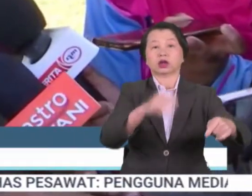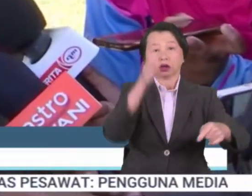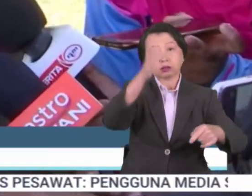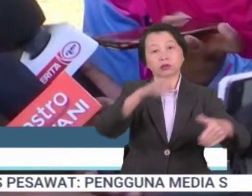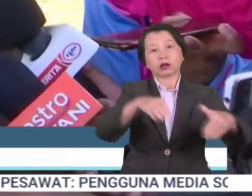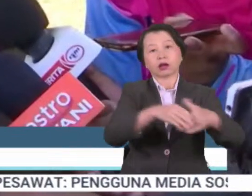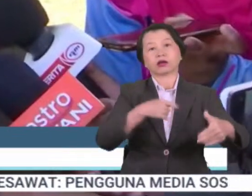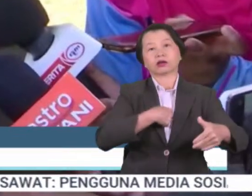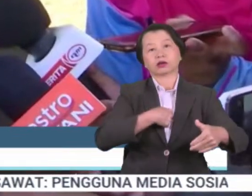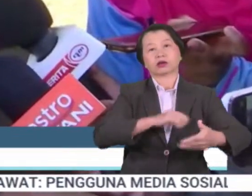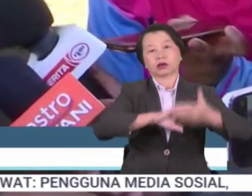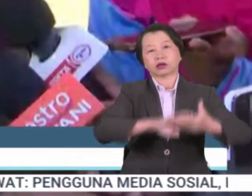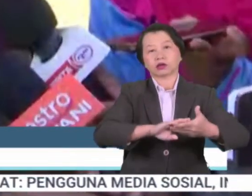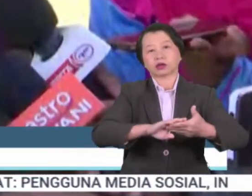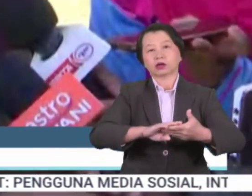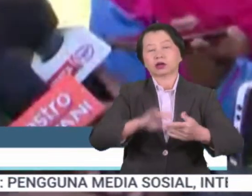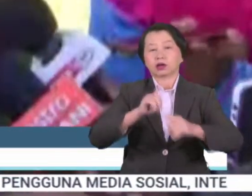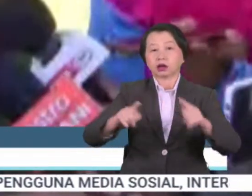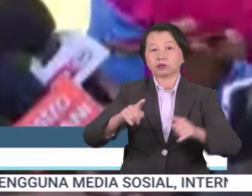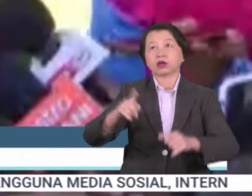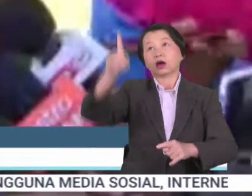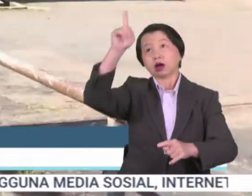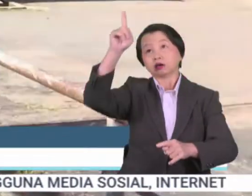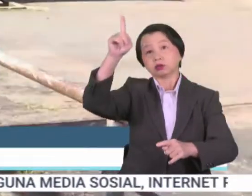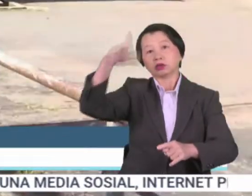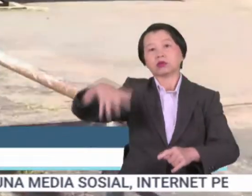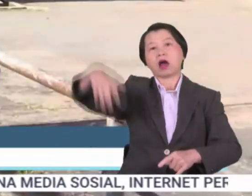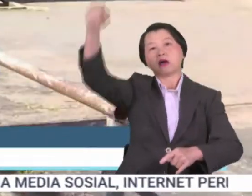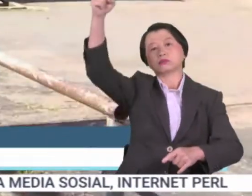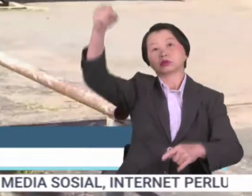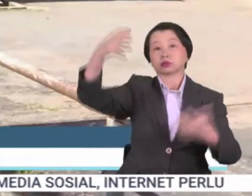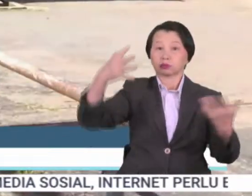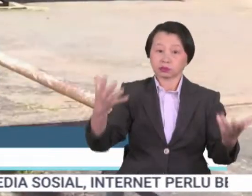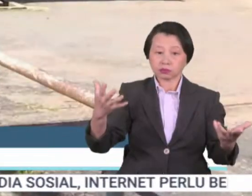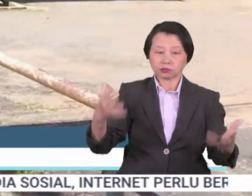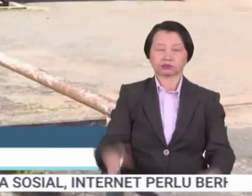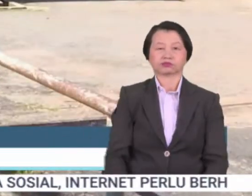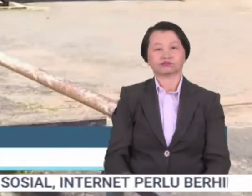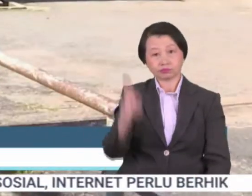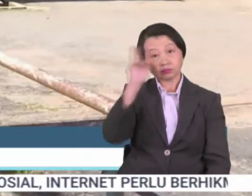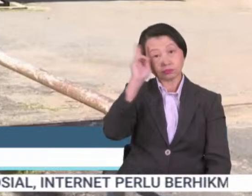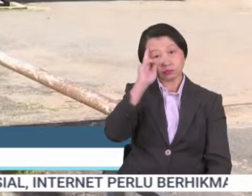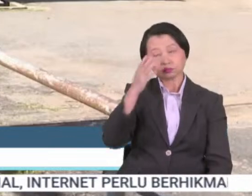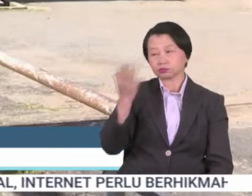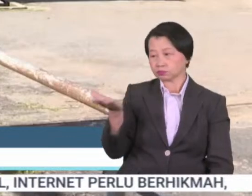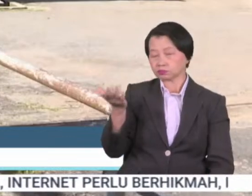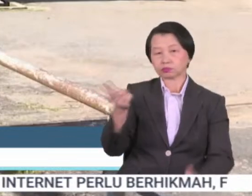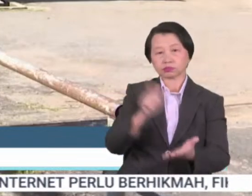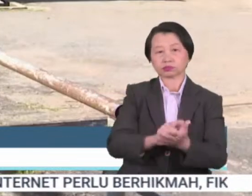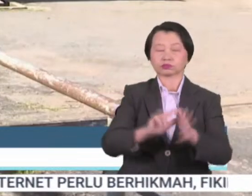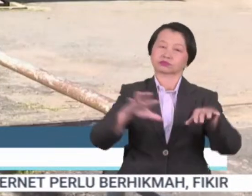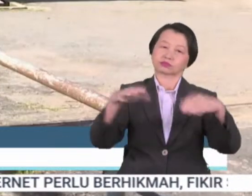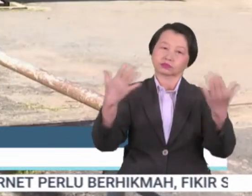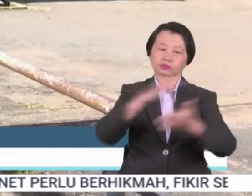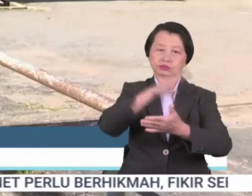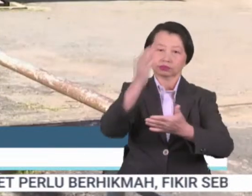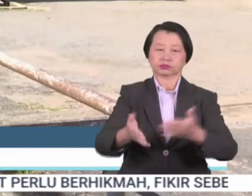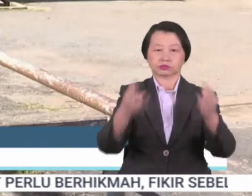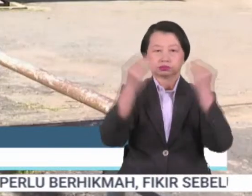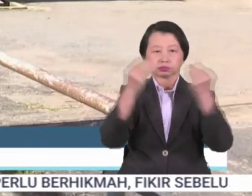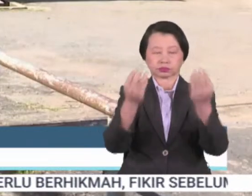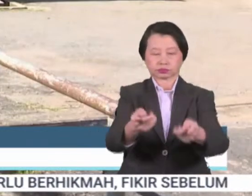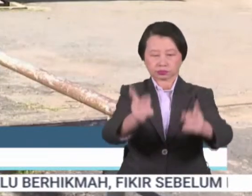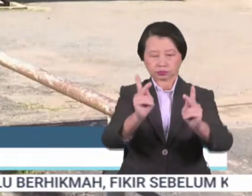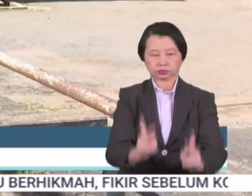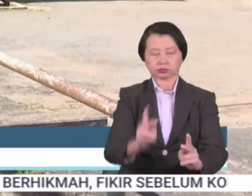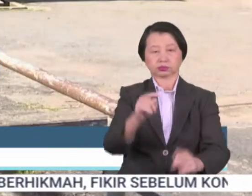tapi yalah Allah lagi sayangkan dia tak apa saya reda baik seperti Yang dilaporkan selesai sudah Majlis perkebumian